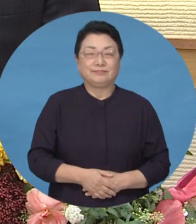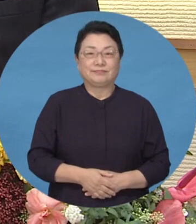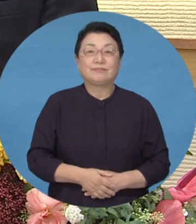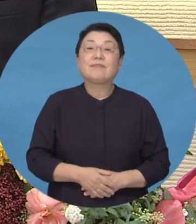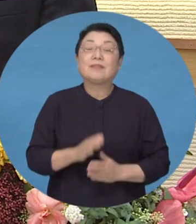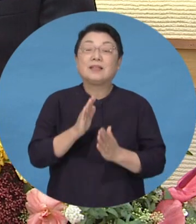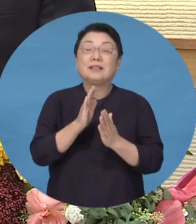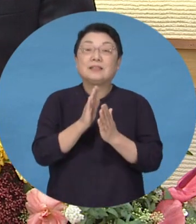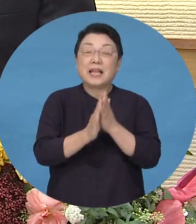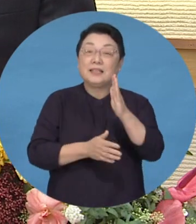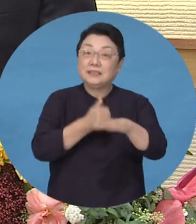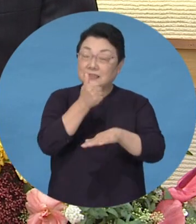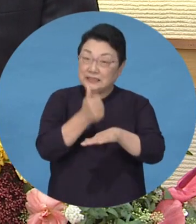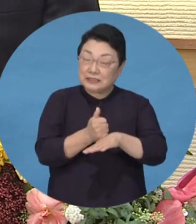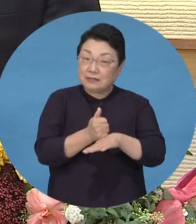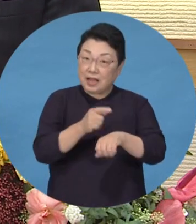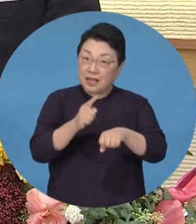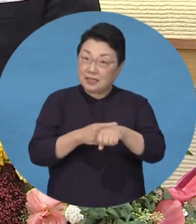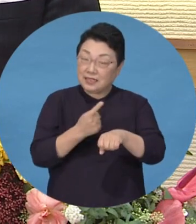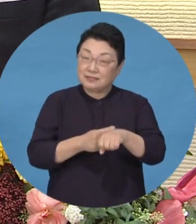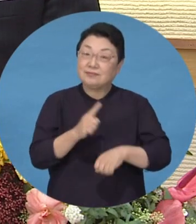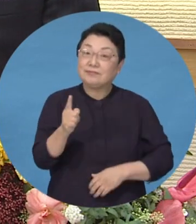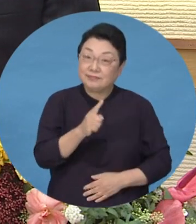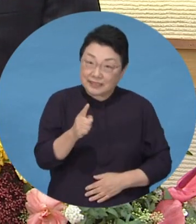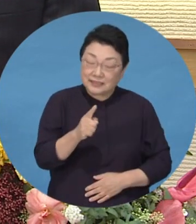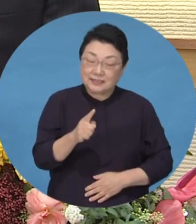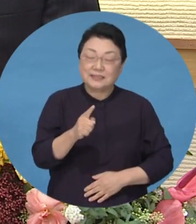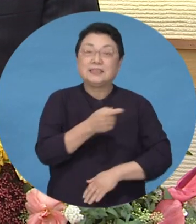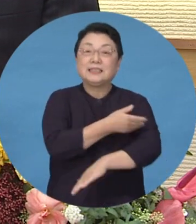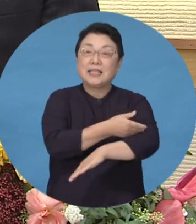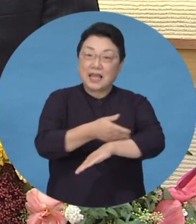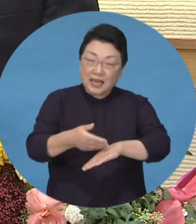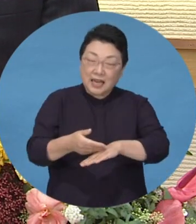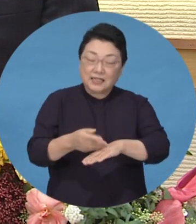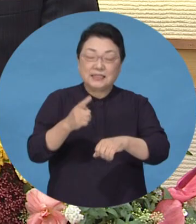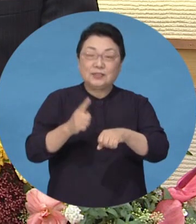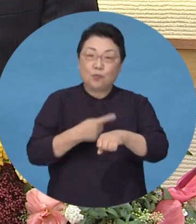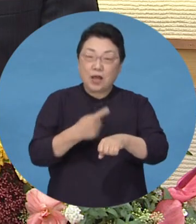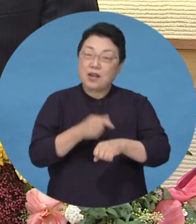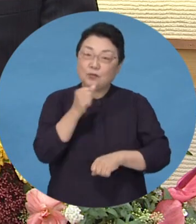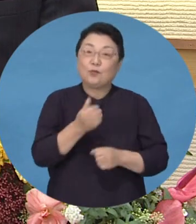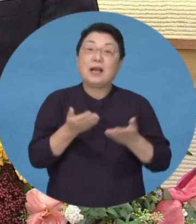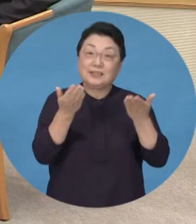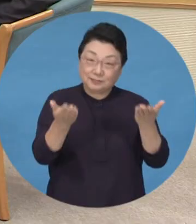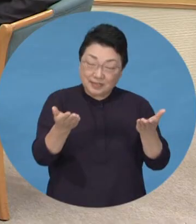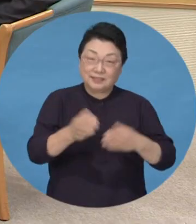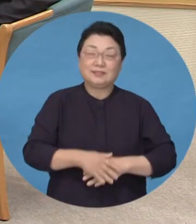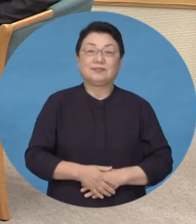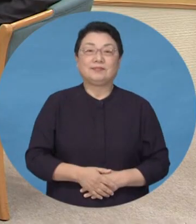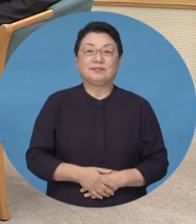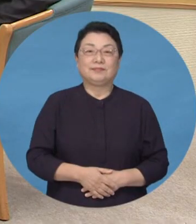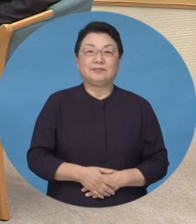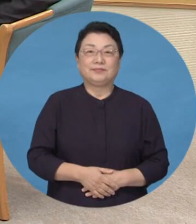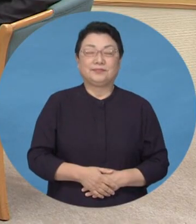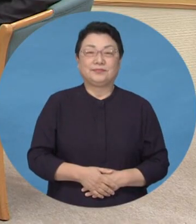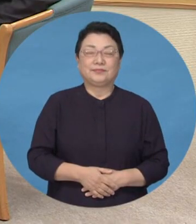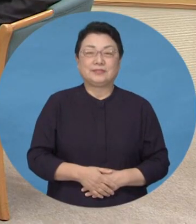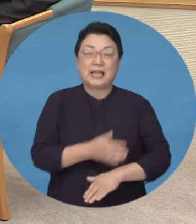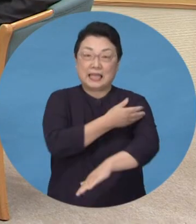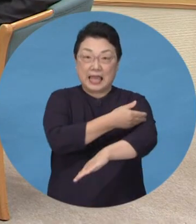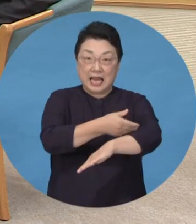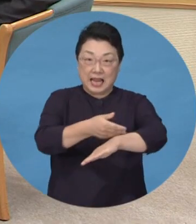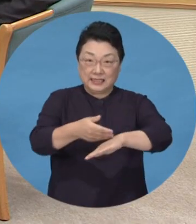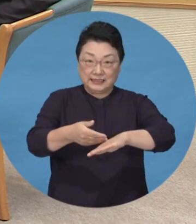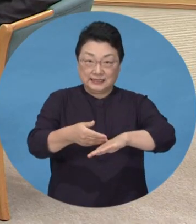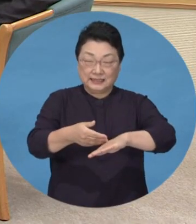では長崎知事はどんな方なのか経歴や人柄知事の横顔ご紹介していきますこちらにですね知事の経歴